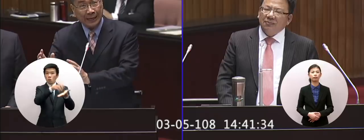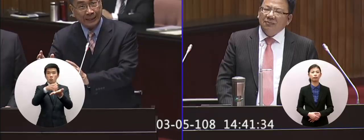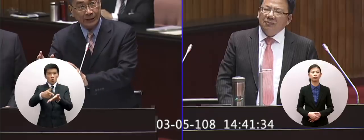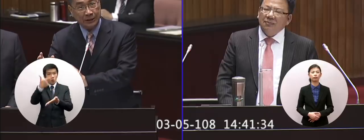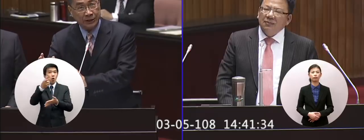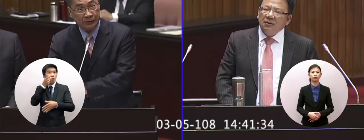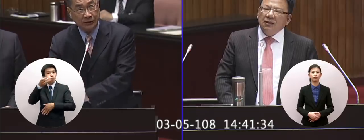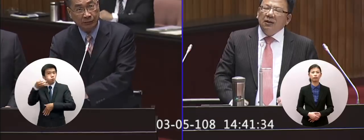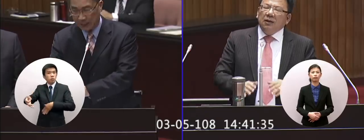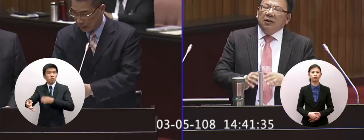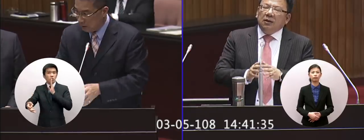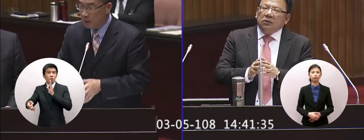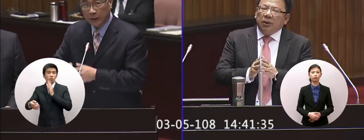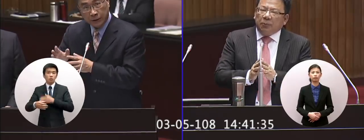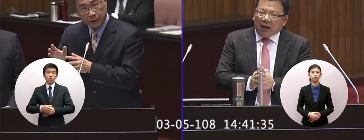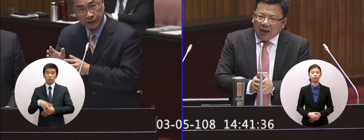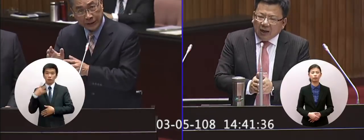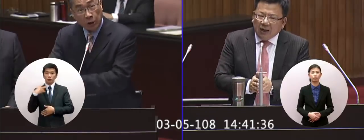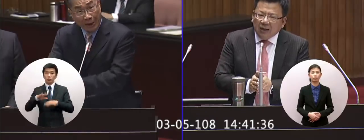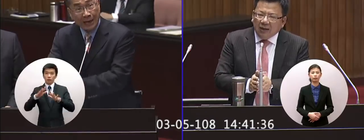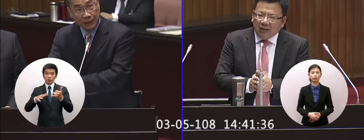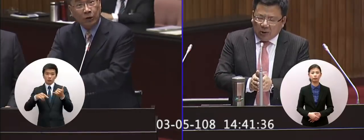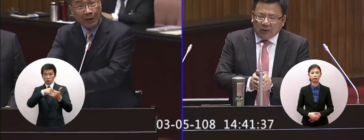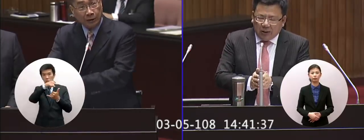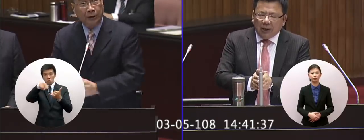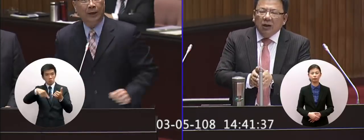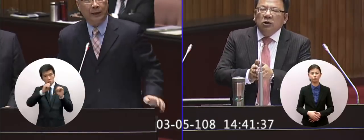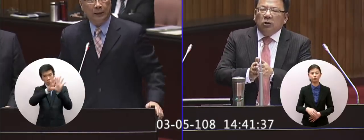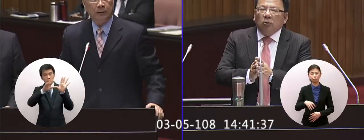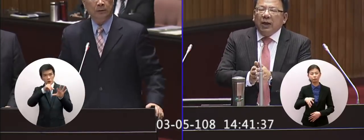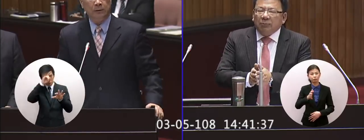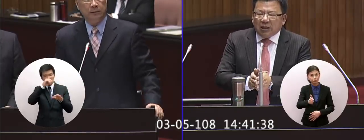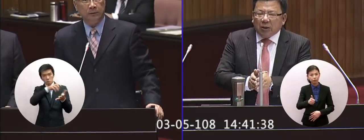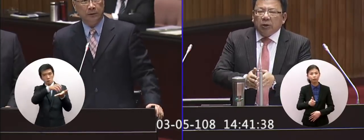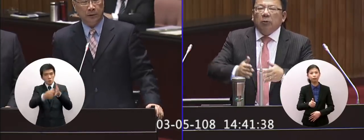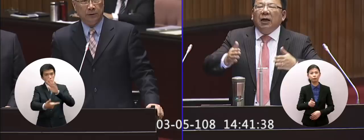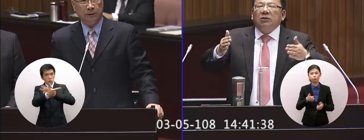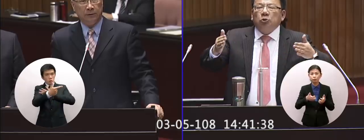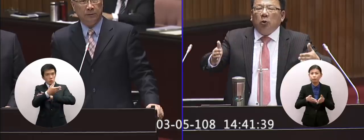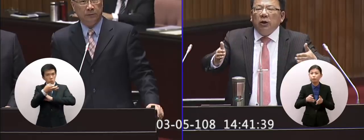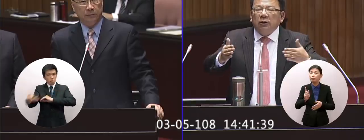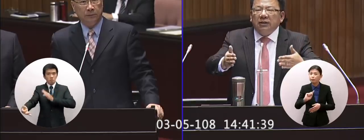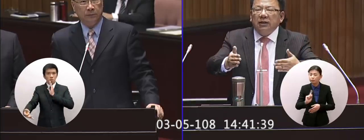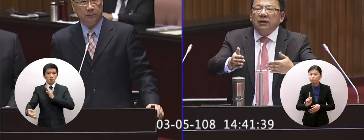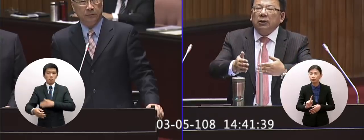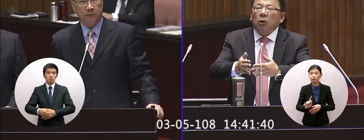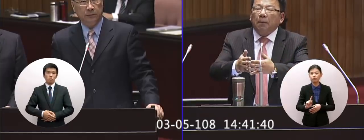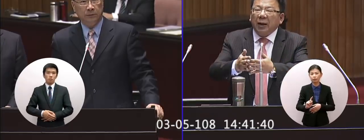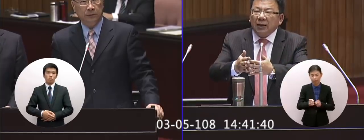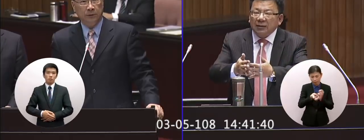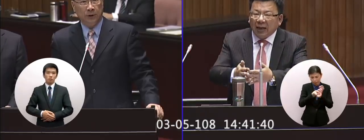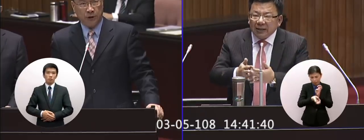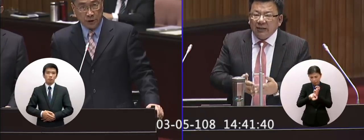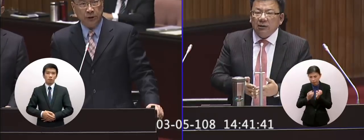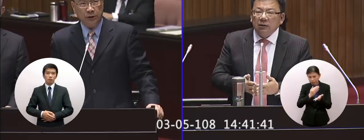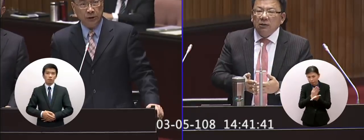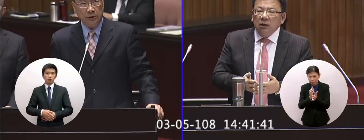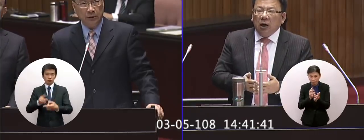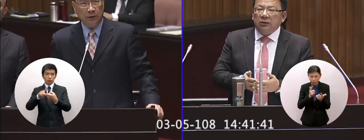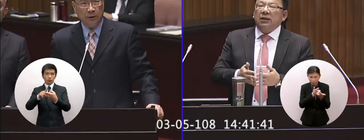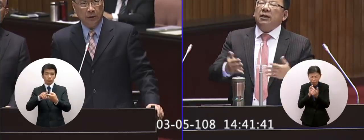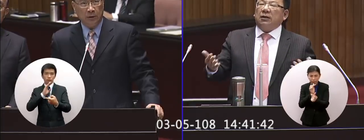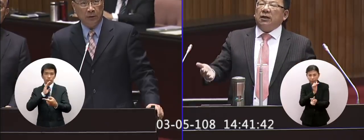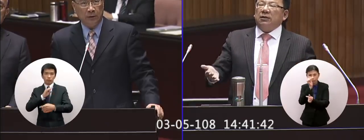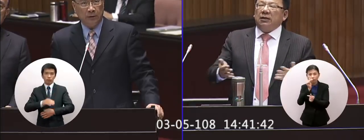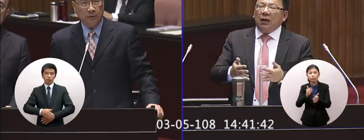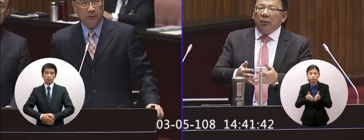我们现在会来跟这些县市人物讲， 对部长， 金河人，金河人的地方， 重点你对，重点是所有的细节都要配合在一起。 是是